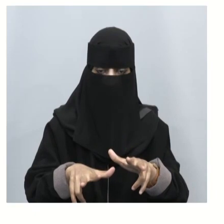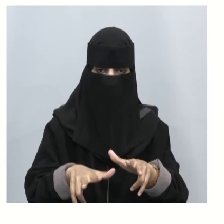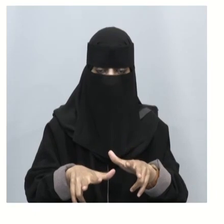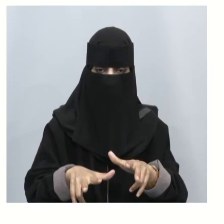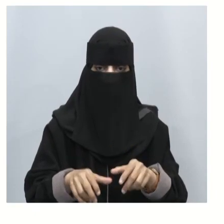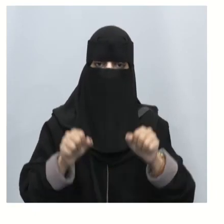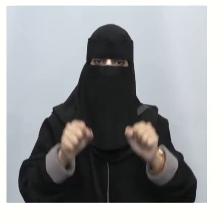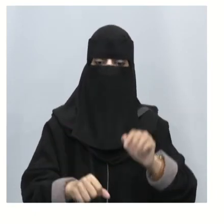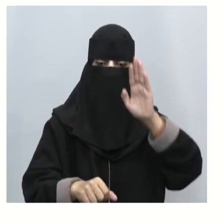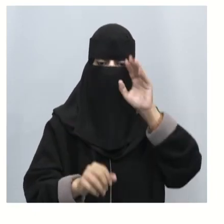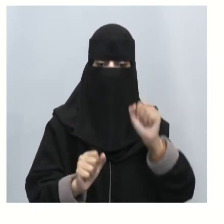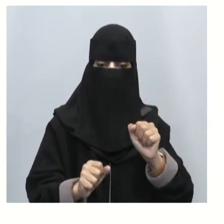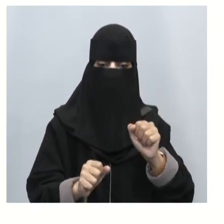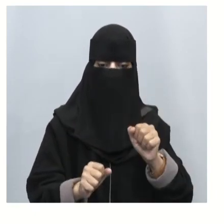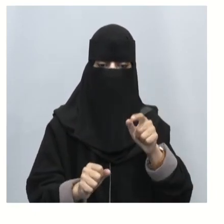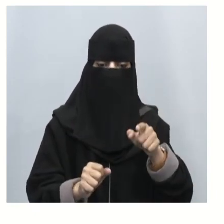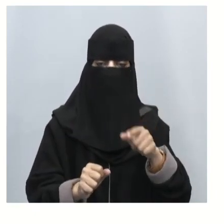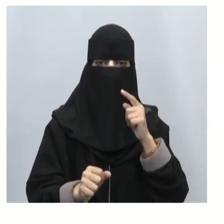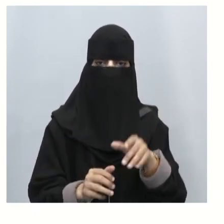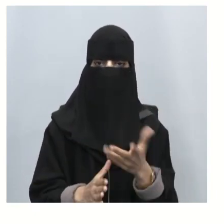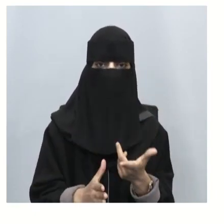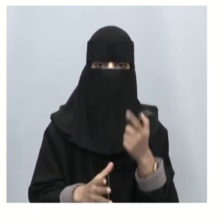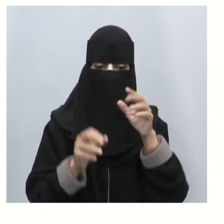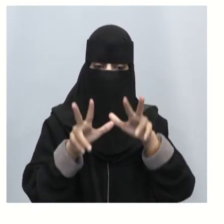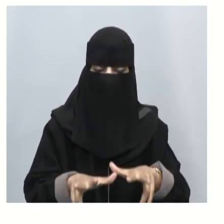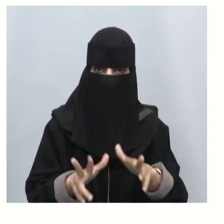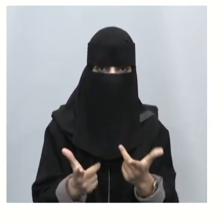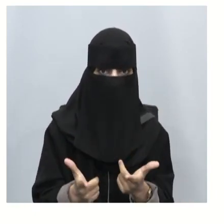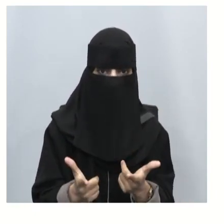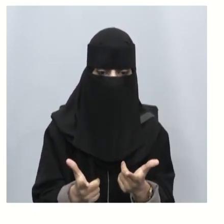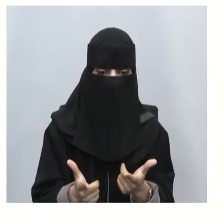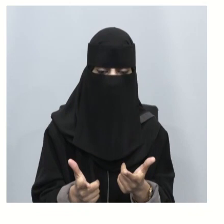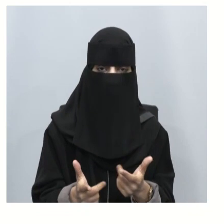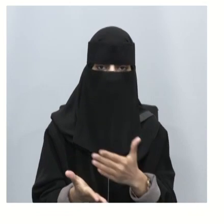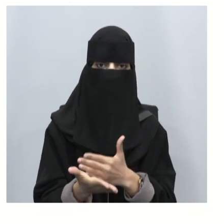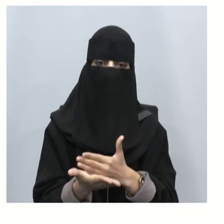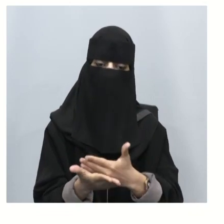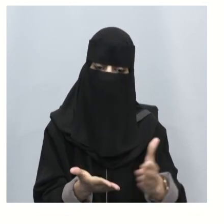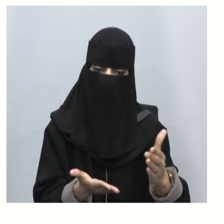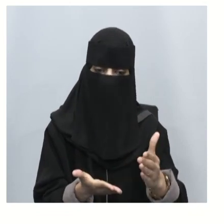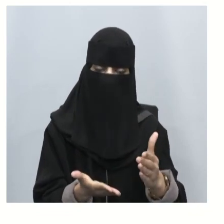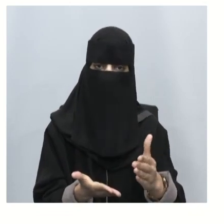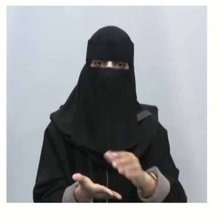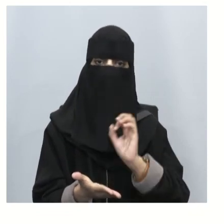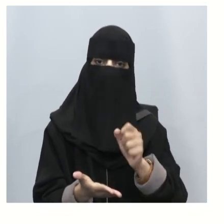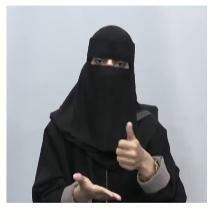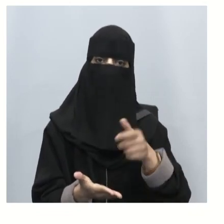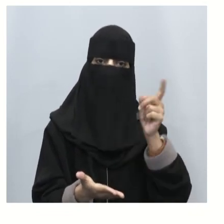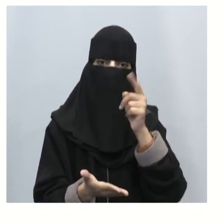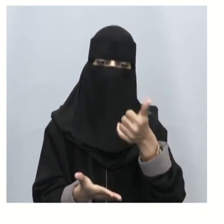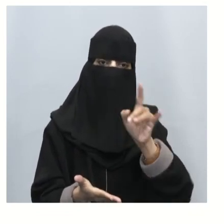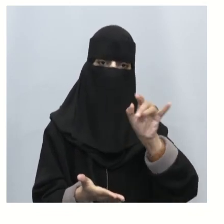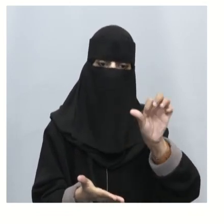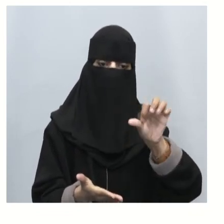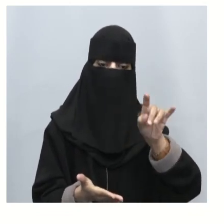الامويه وكيف يا ترى تمكن من تثبيت الحكم احسنتم من خلال القضاء على الدوله